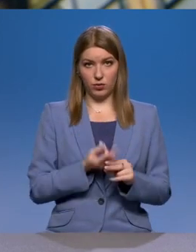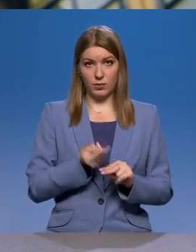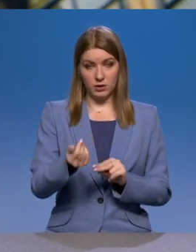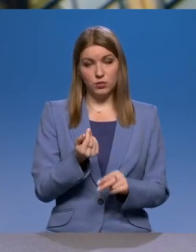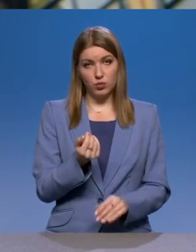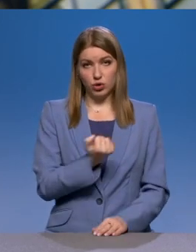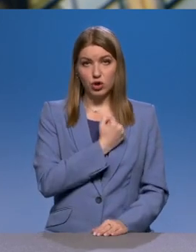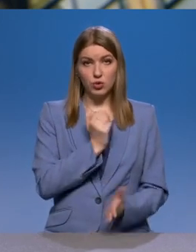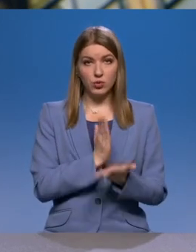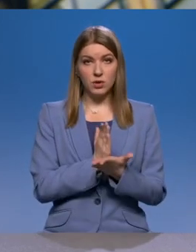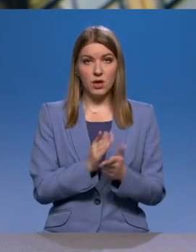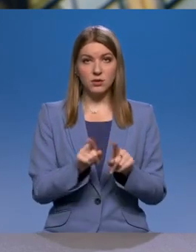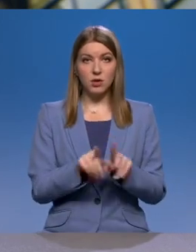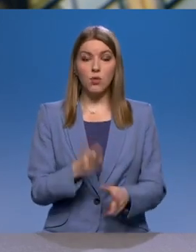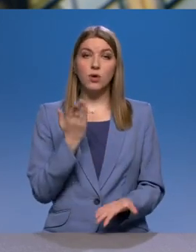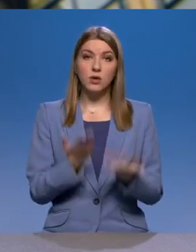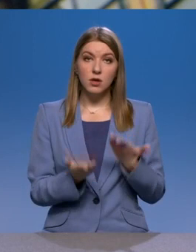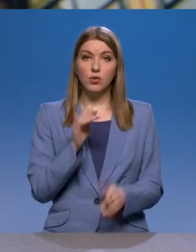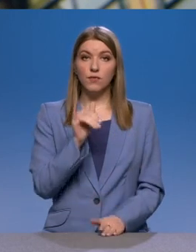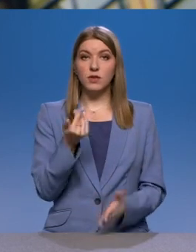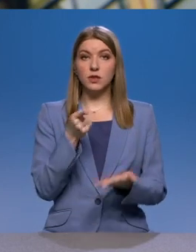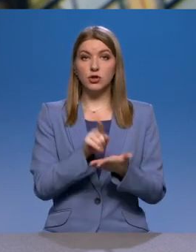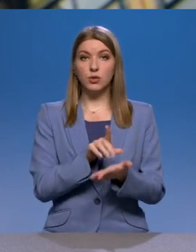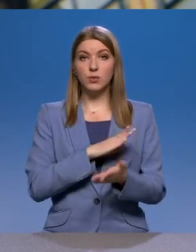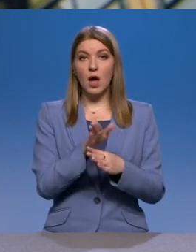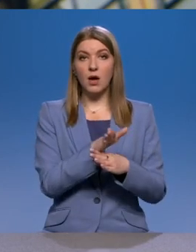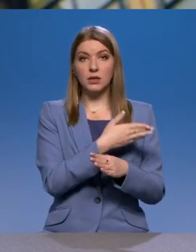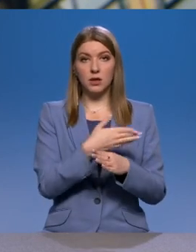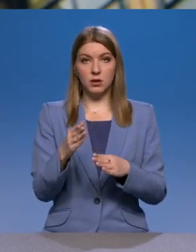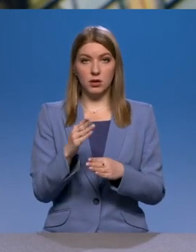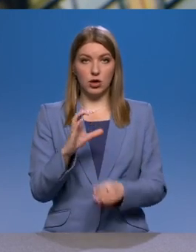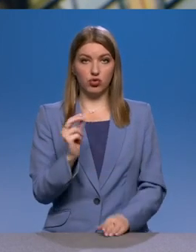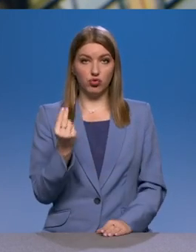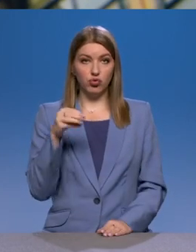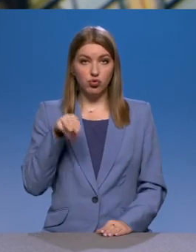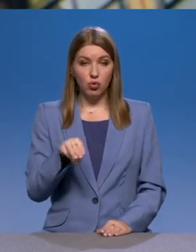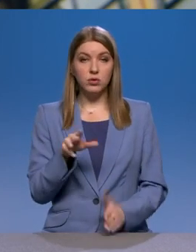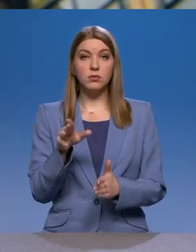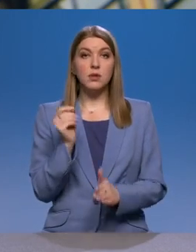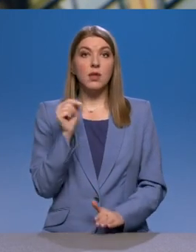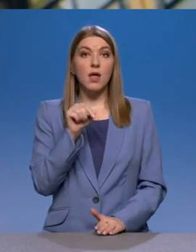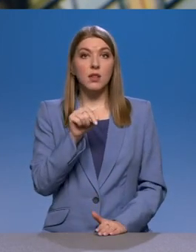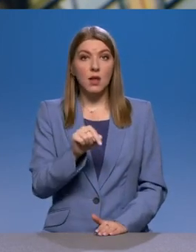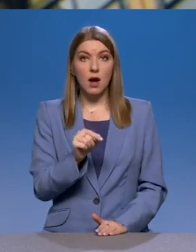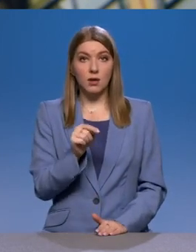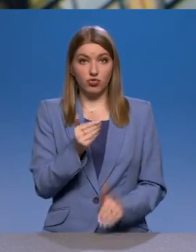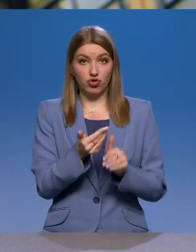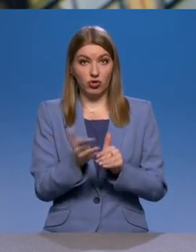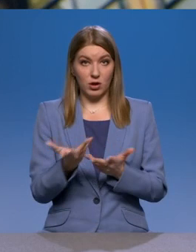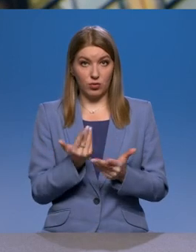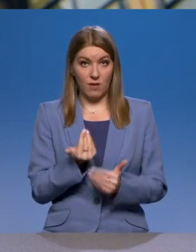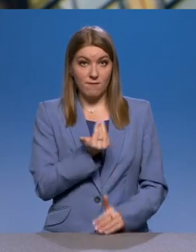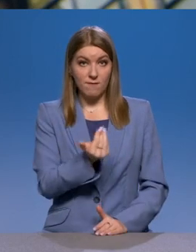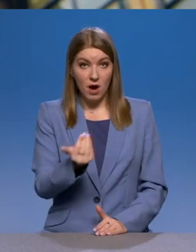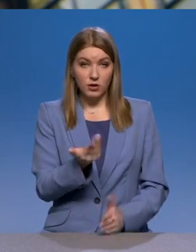быть. И вот, либо у вас должны быть разделены были лицевые счета, и тогда в своей доле, в той части, которая касается вас, вы